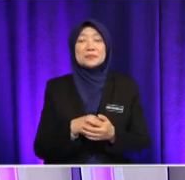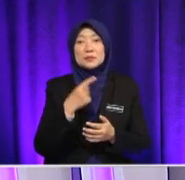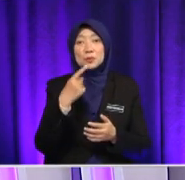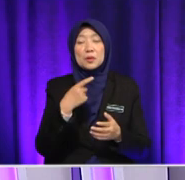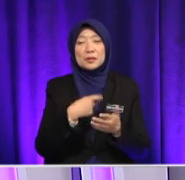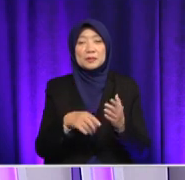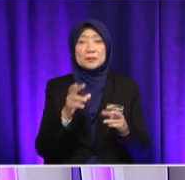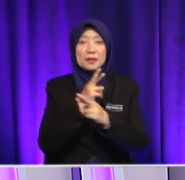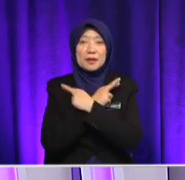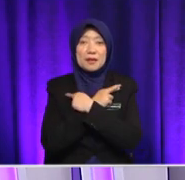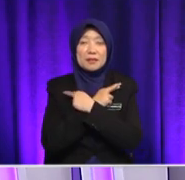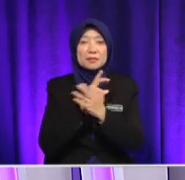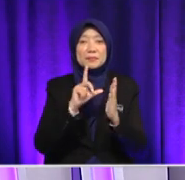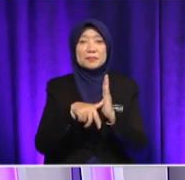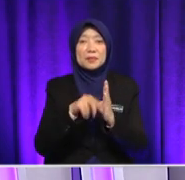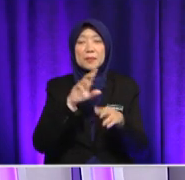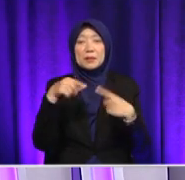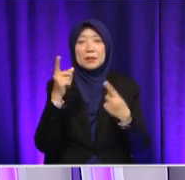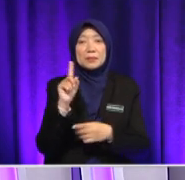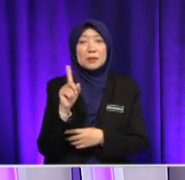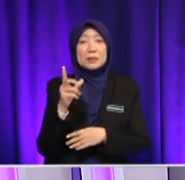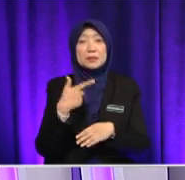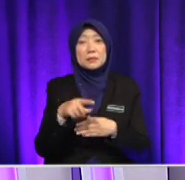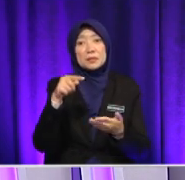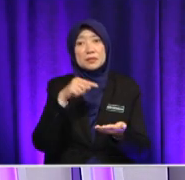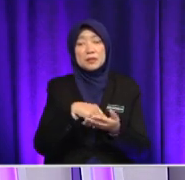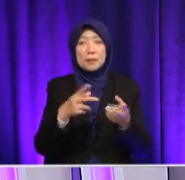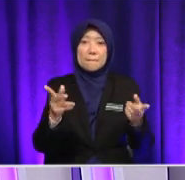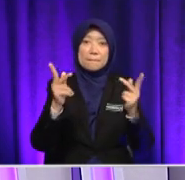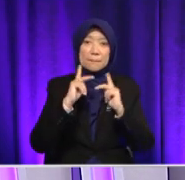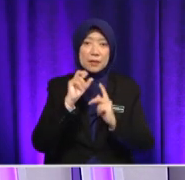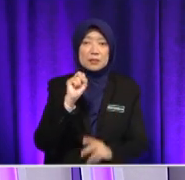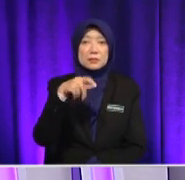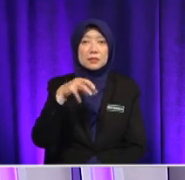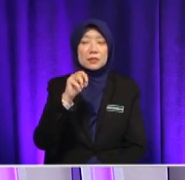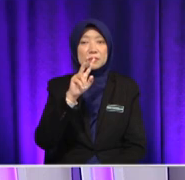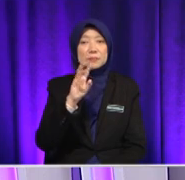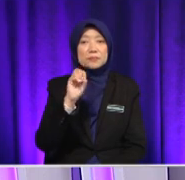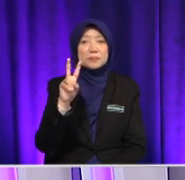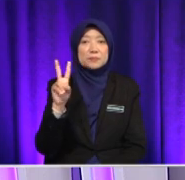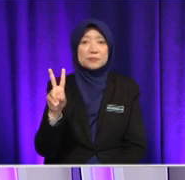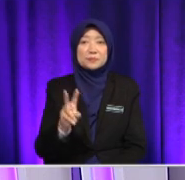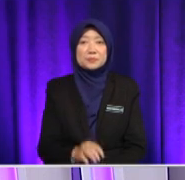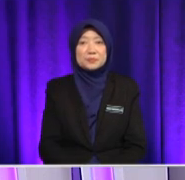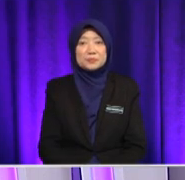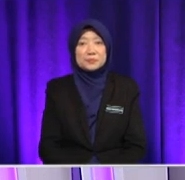sekali lagi kepada anda semua jangan kemana-mana kita akan kembali dalam sukses SPM 2022